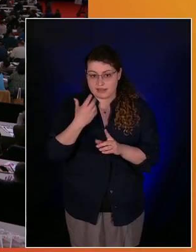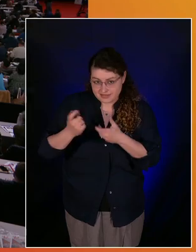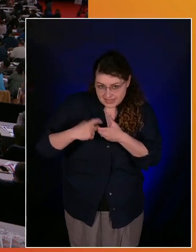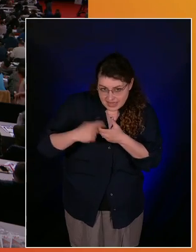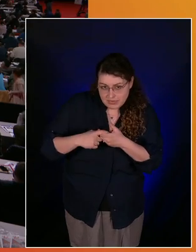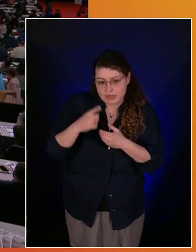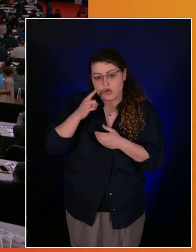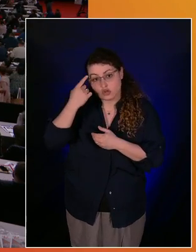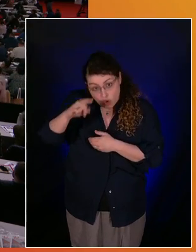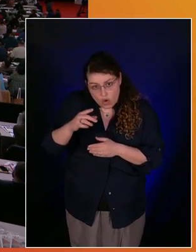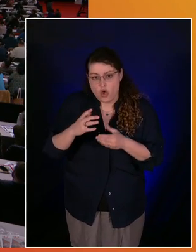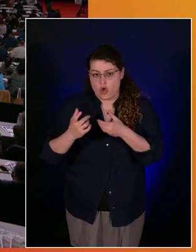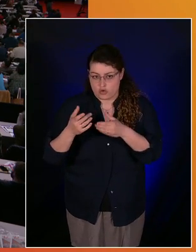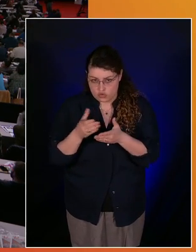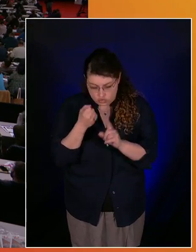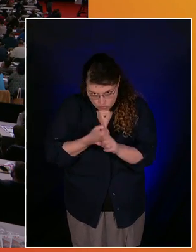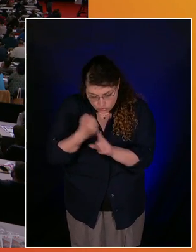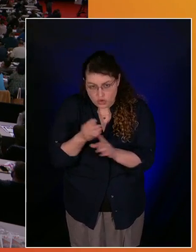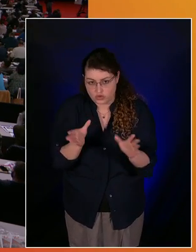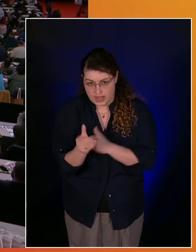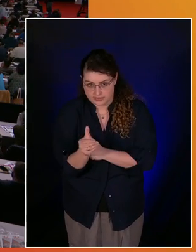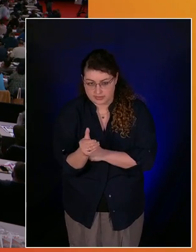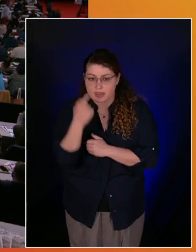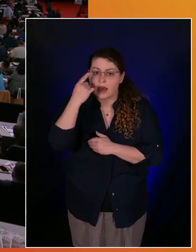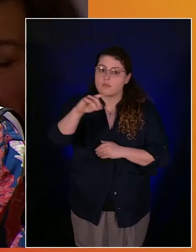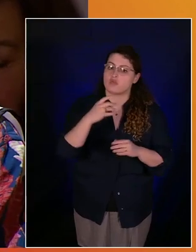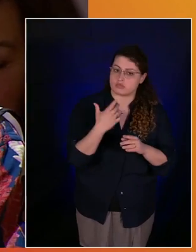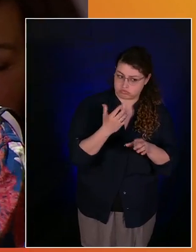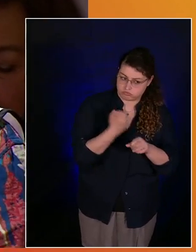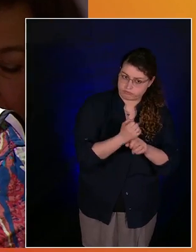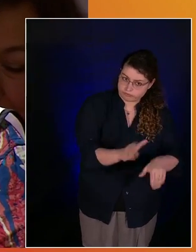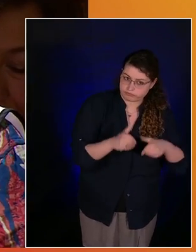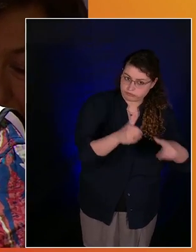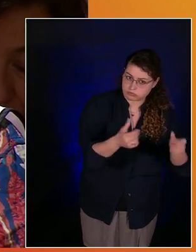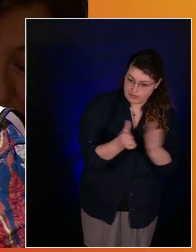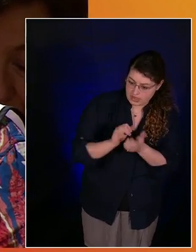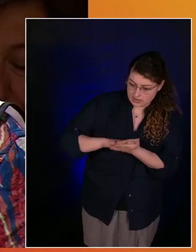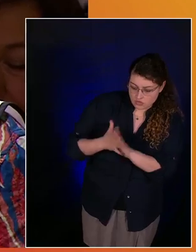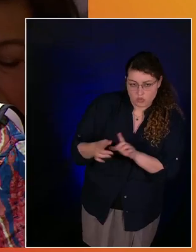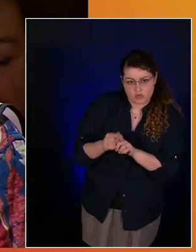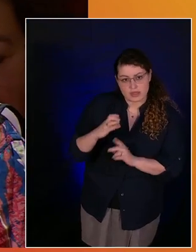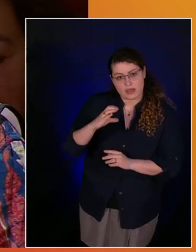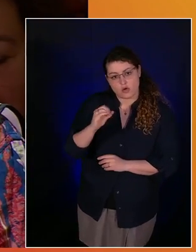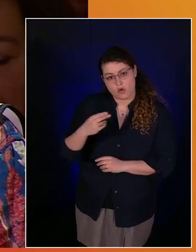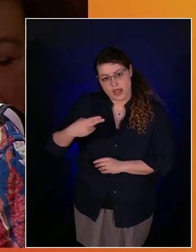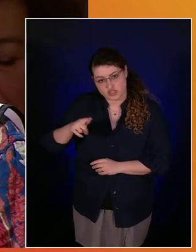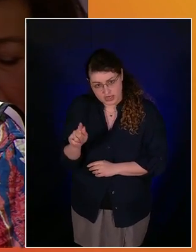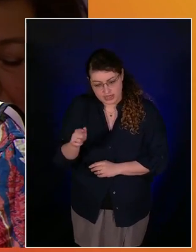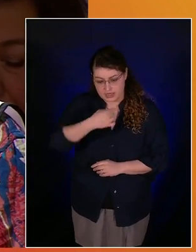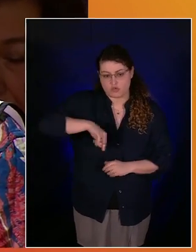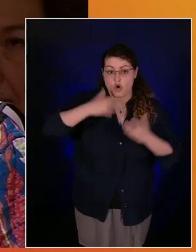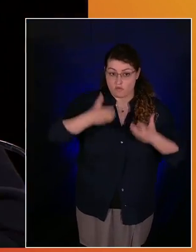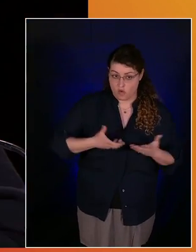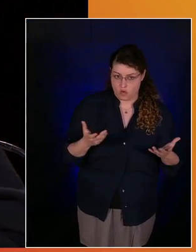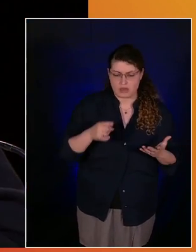pour la résolution 554 poursuivre le travail avec les associations et les ONG nous demandons que soit rajouté